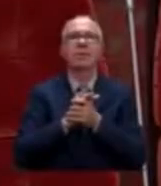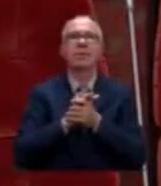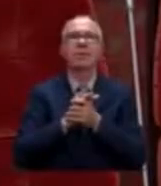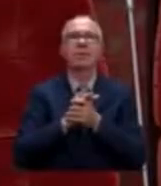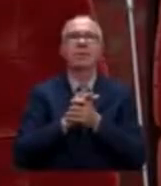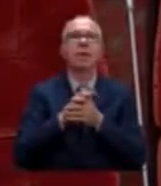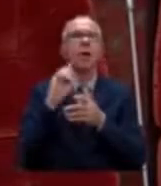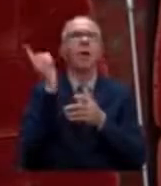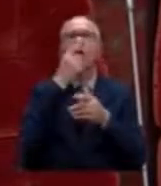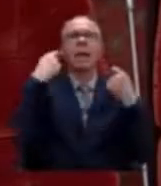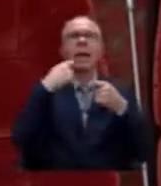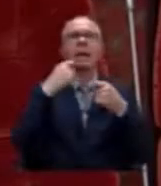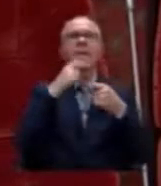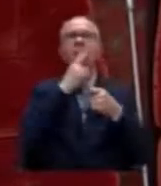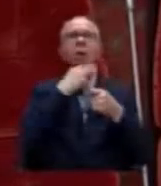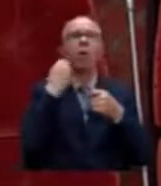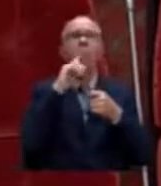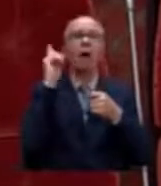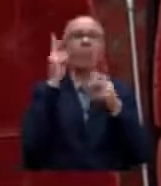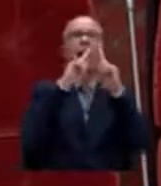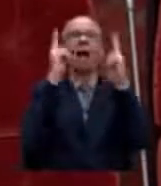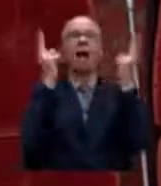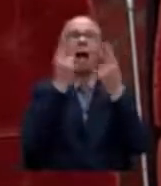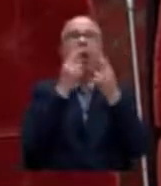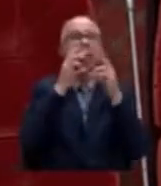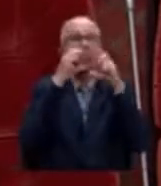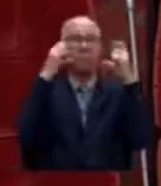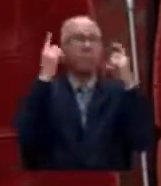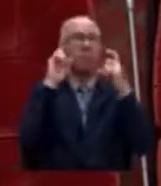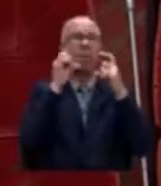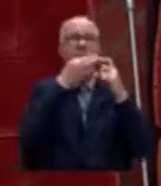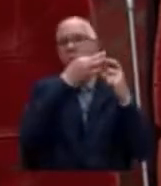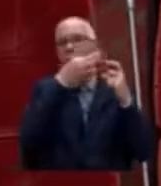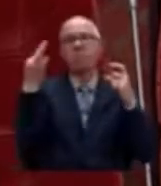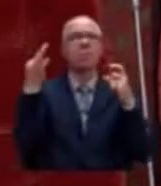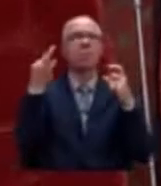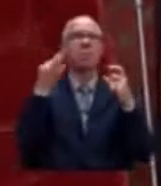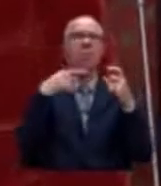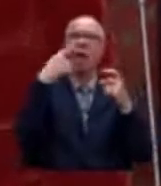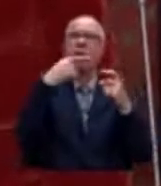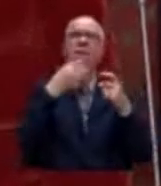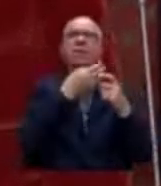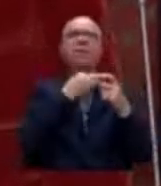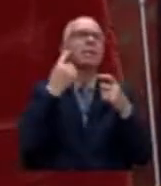دخلوا فرنسا، دخلوا لاسبانيا، دخلوا للاخرين، ما نبقاش نديروا المزايدات فيما لا شيء فيه.